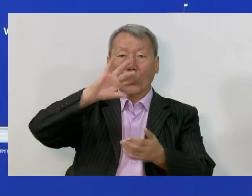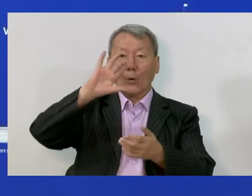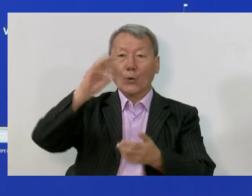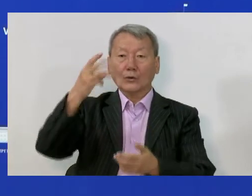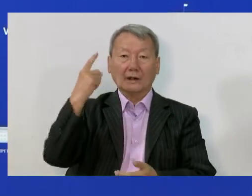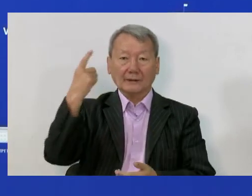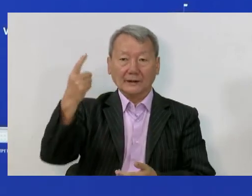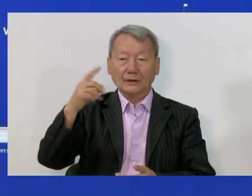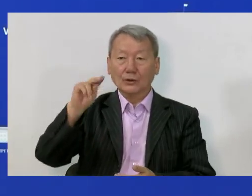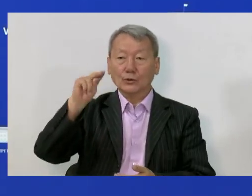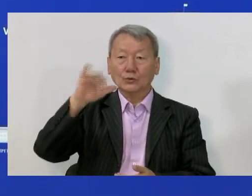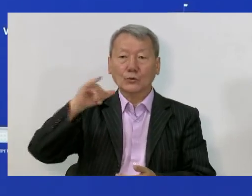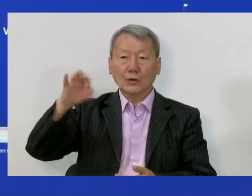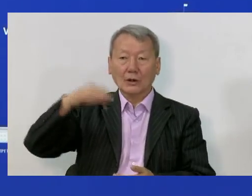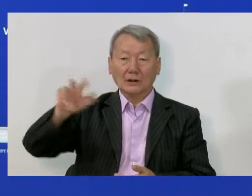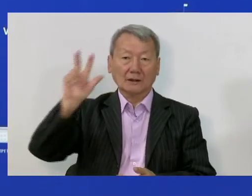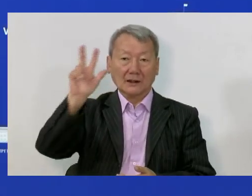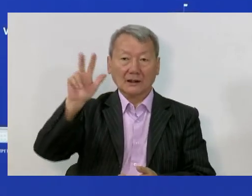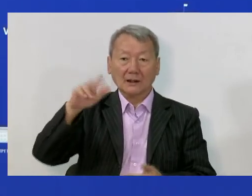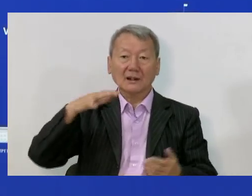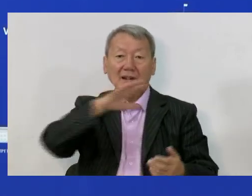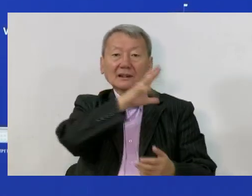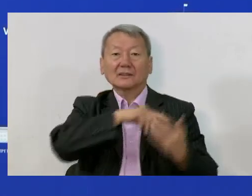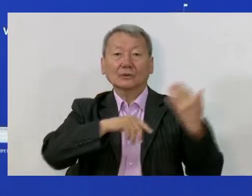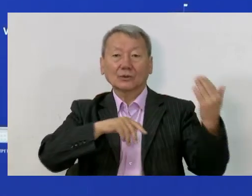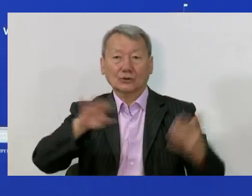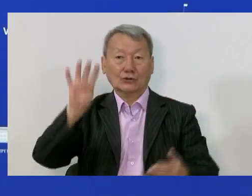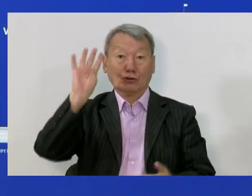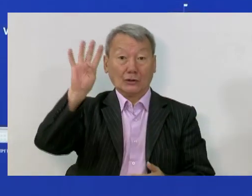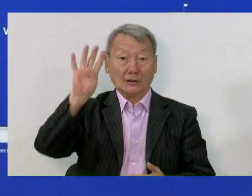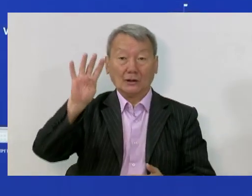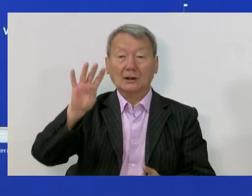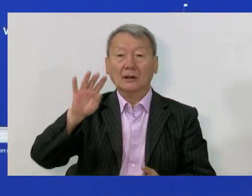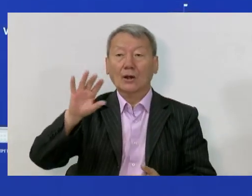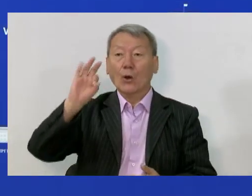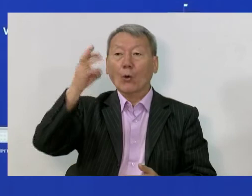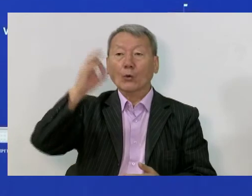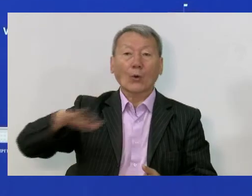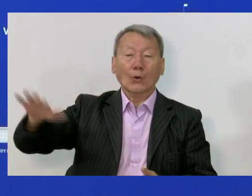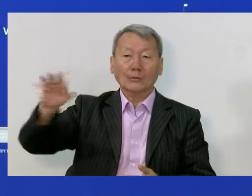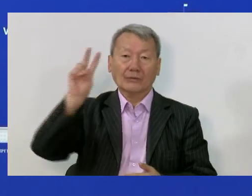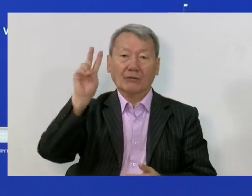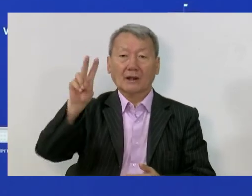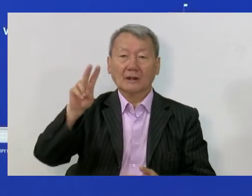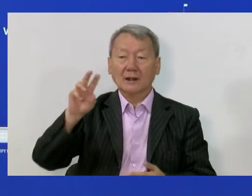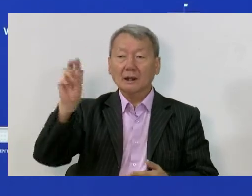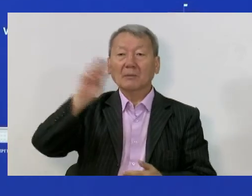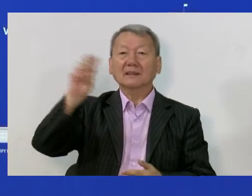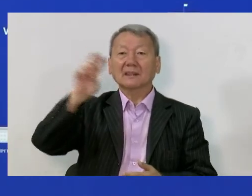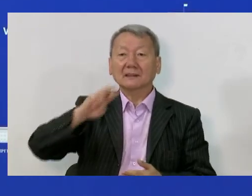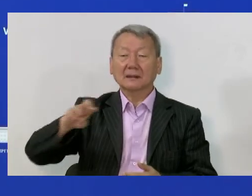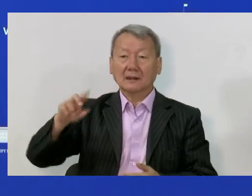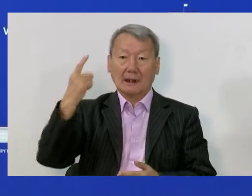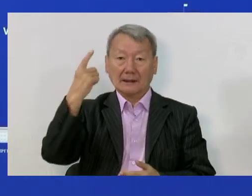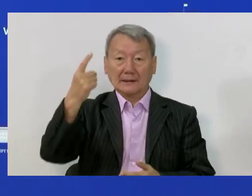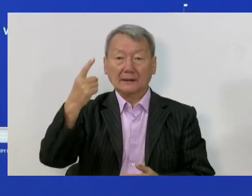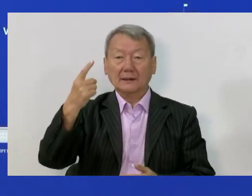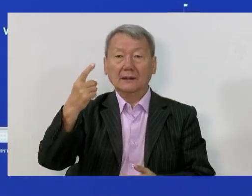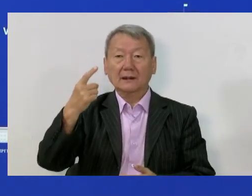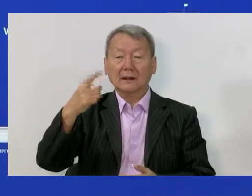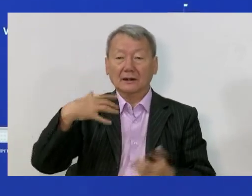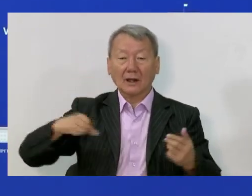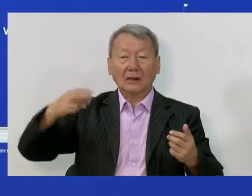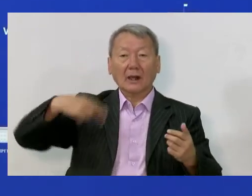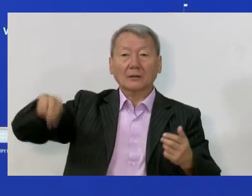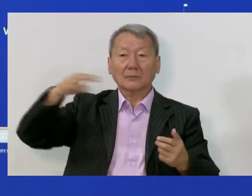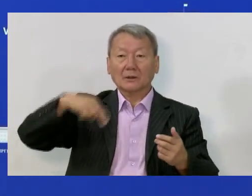1, в Чуйской области 3, в Высокольской области 4, в Оршской области 2, в Баткенской области 1, в